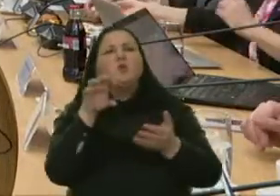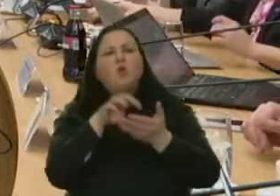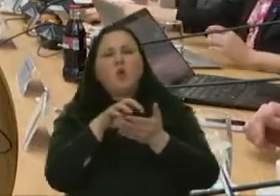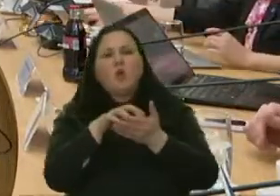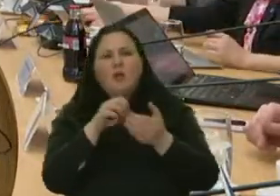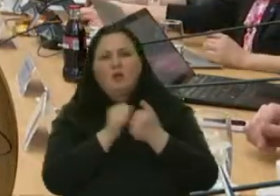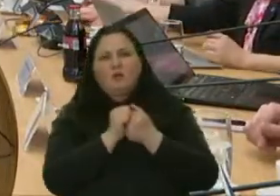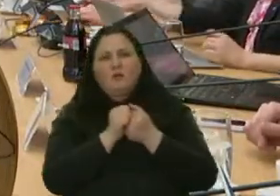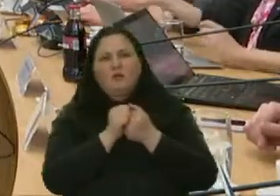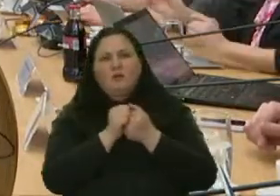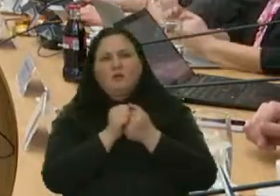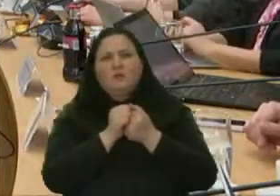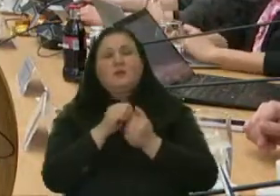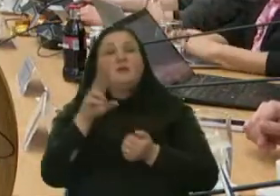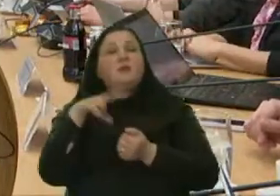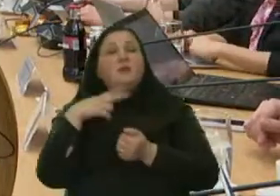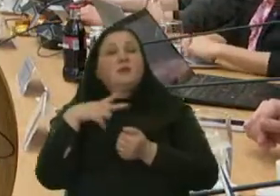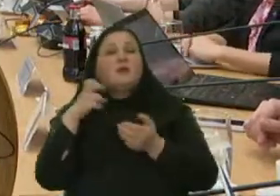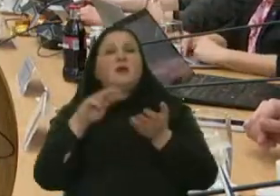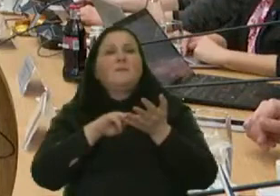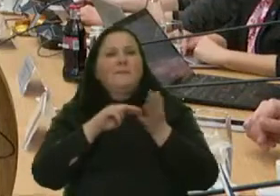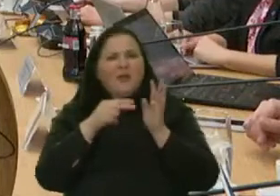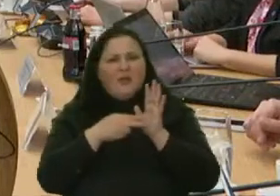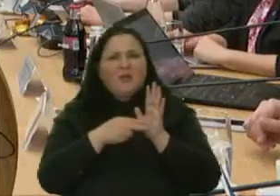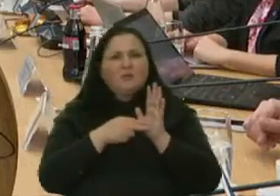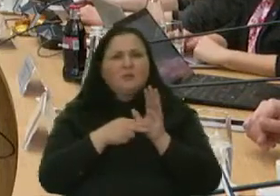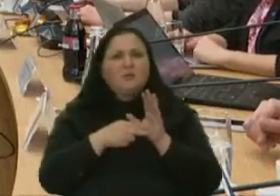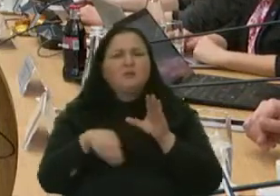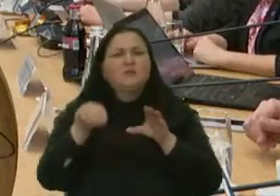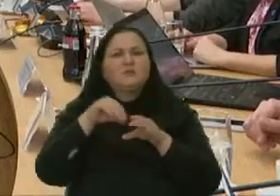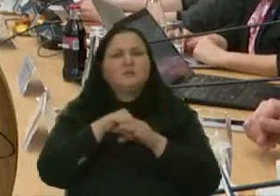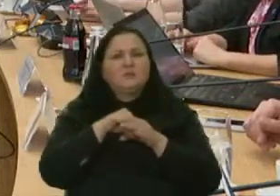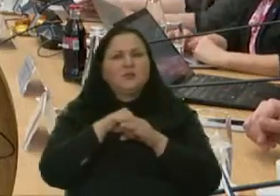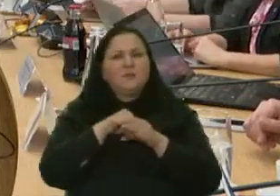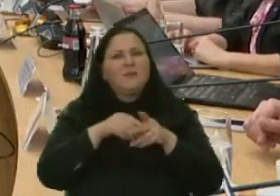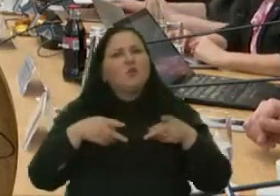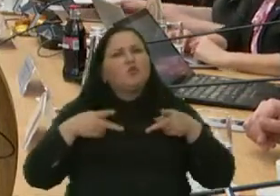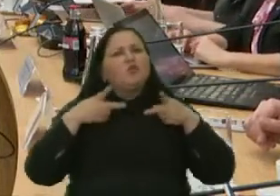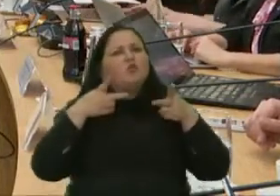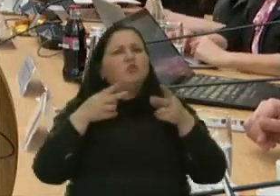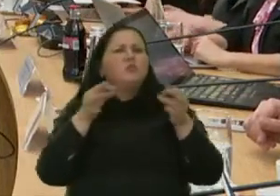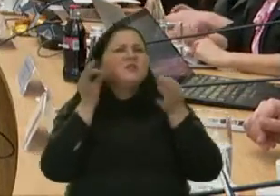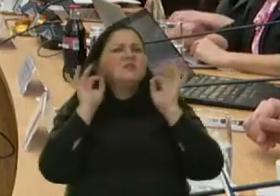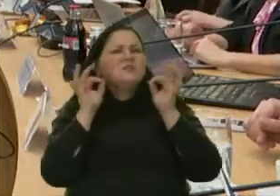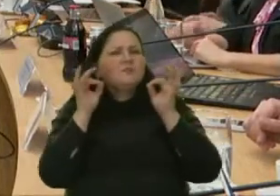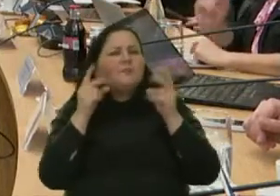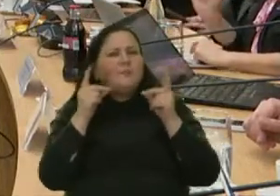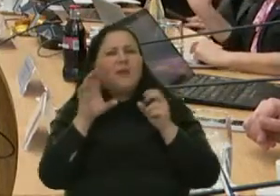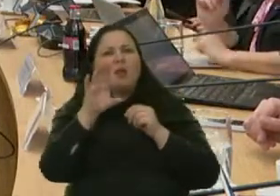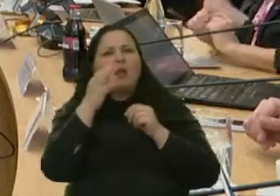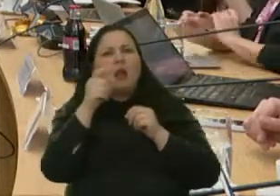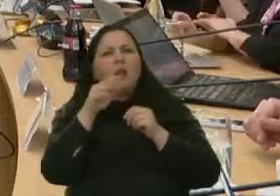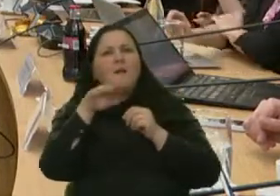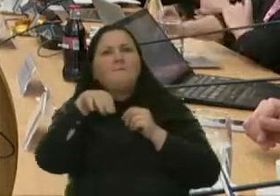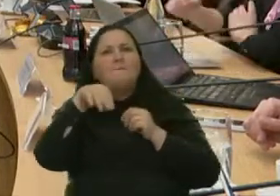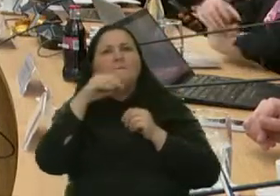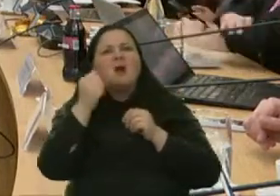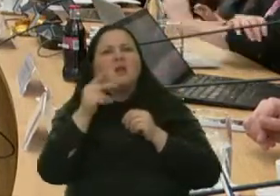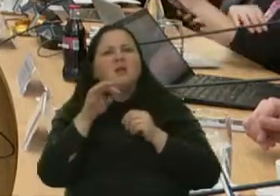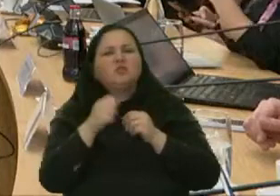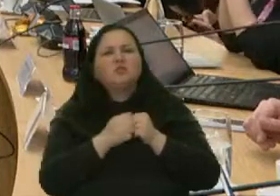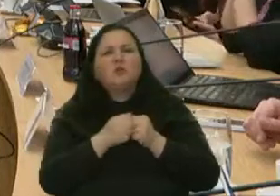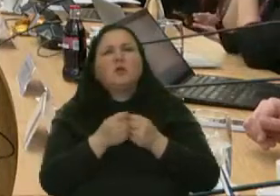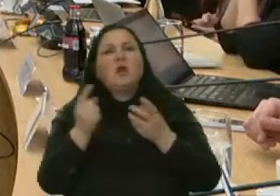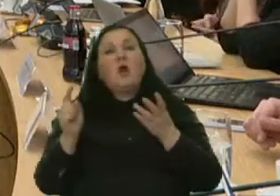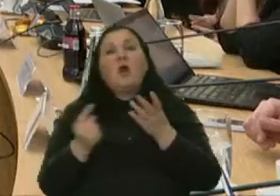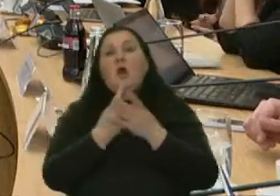Local eram pregătiți să implementăm banda dedicată pe Calea Mănăștur a apărut și a